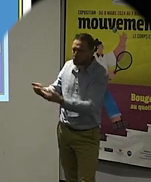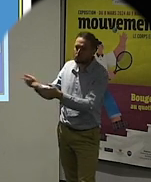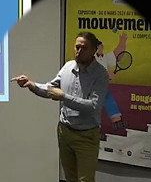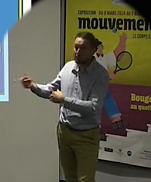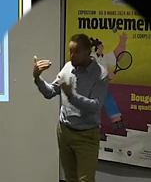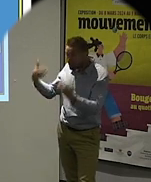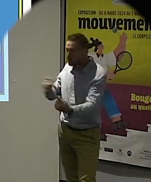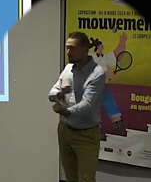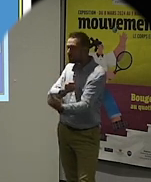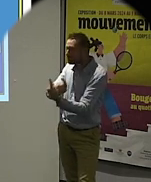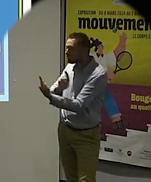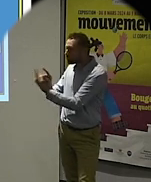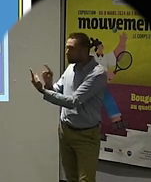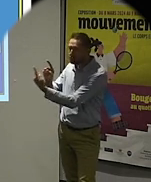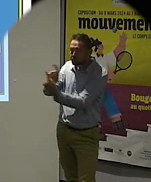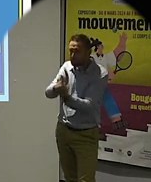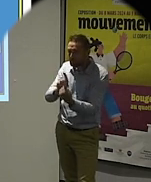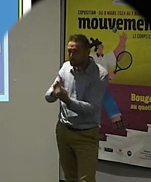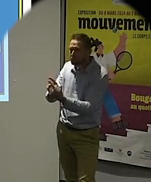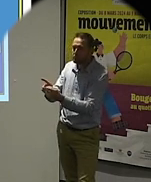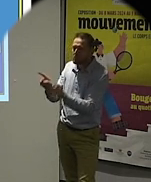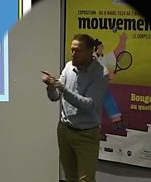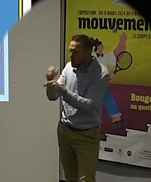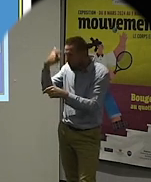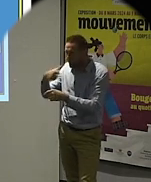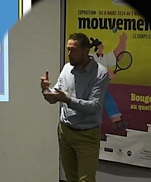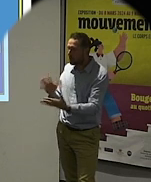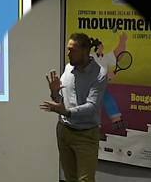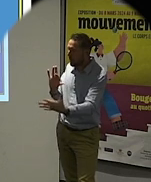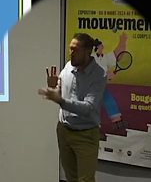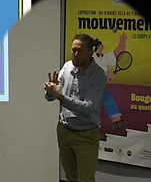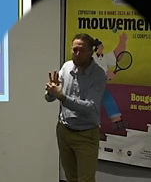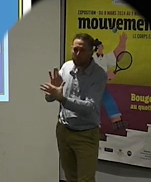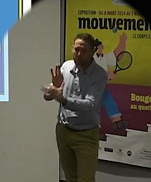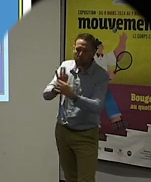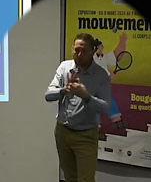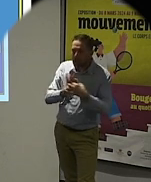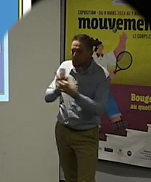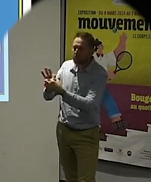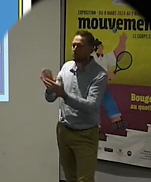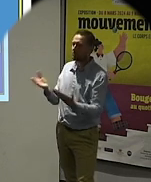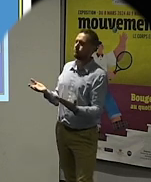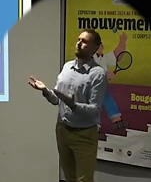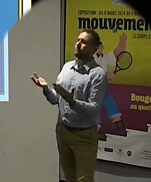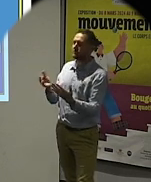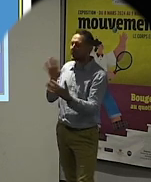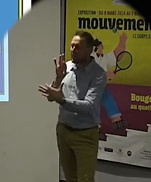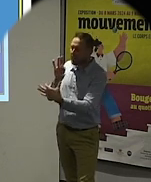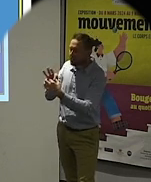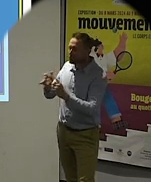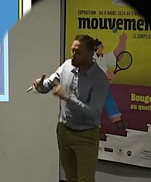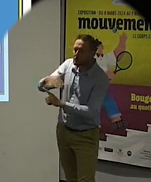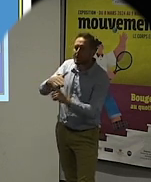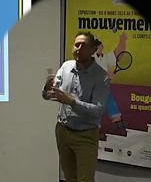Il a pu créer des amitiés, donc créer du lien social. Donc le lien social, en le définissant pas juste en